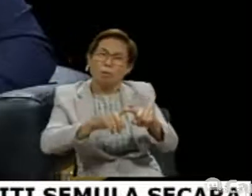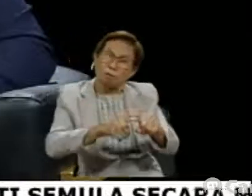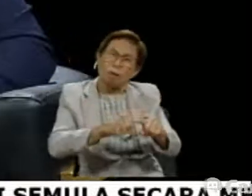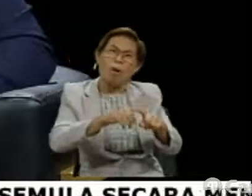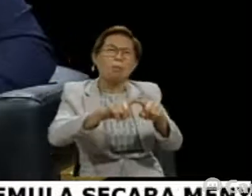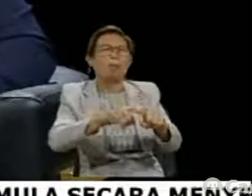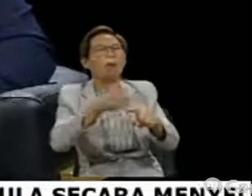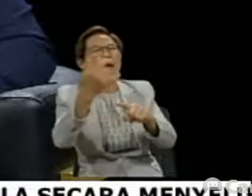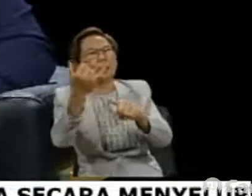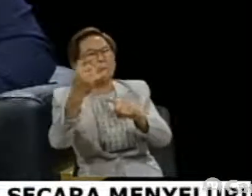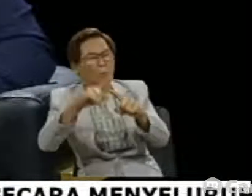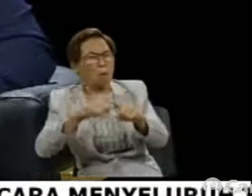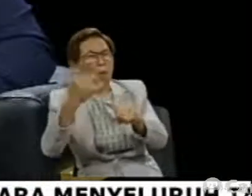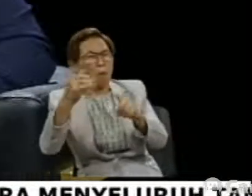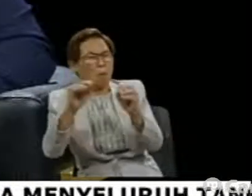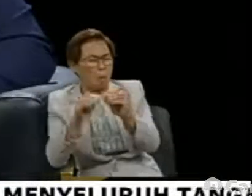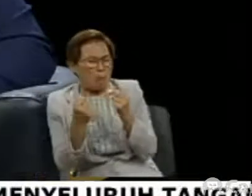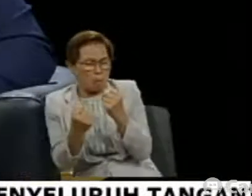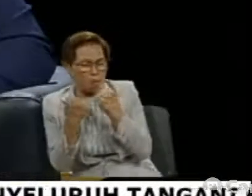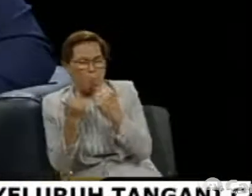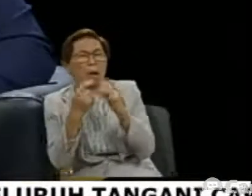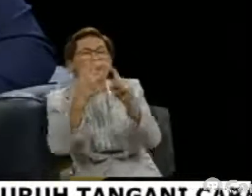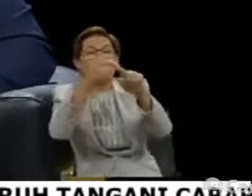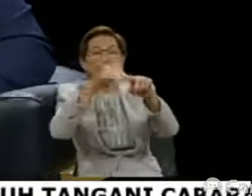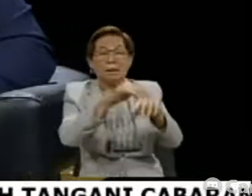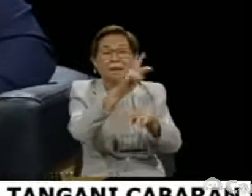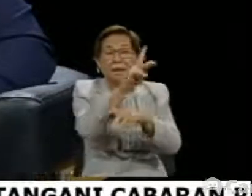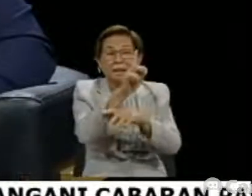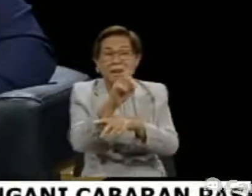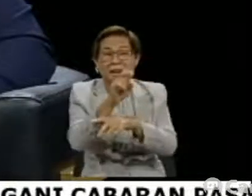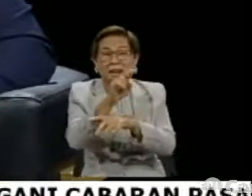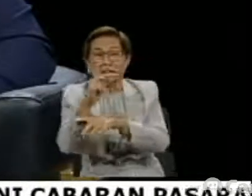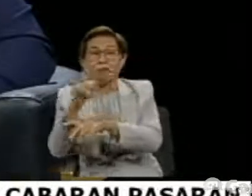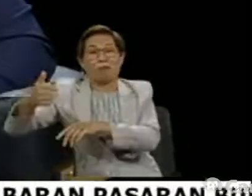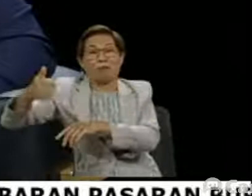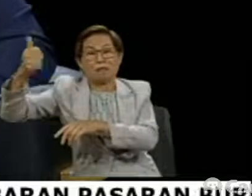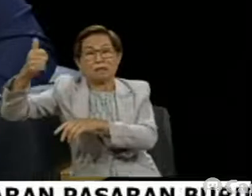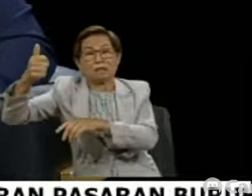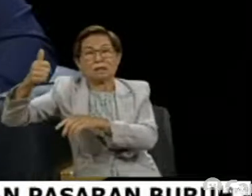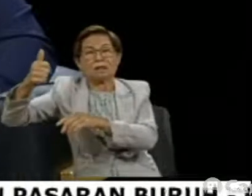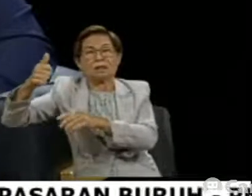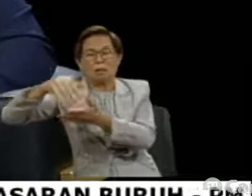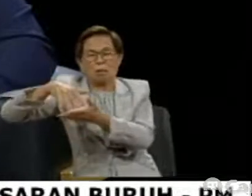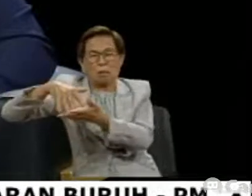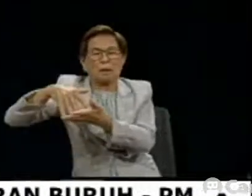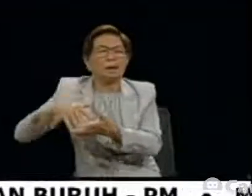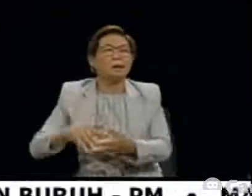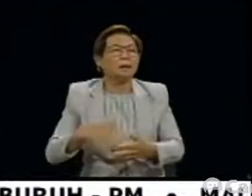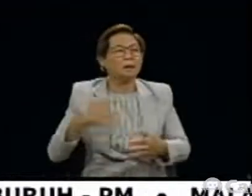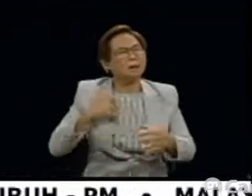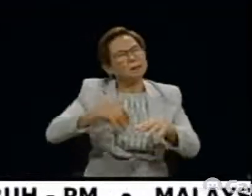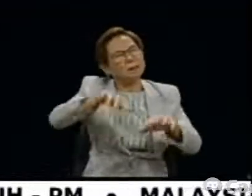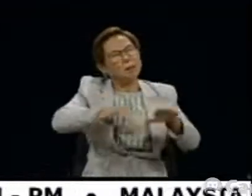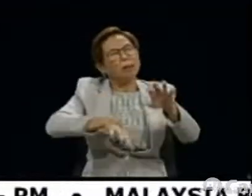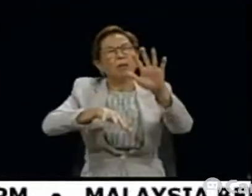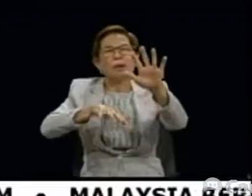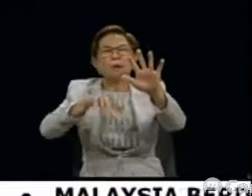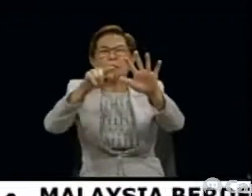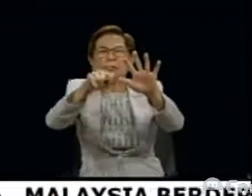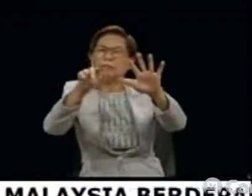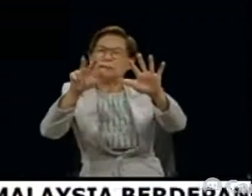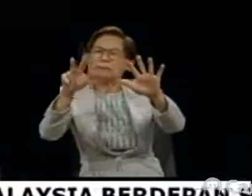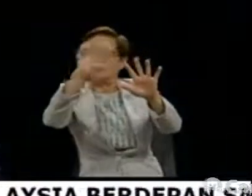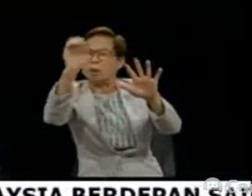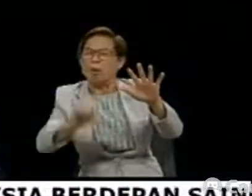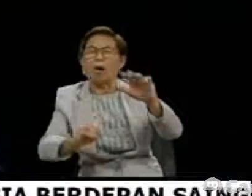pun lebih Kokoh lagi selanjutnya peda evitamala jadi kemunculan kita masih lagi daftar 5 bukan tiga dan 64 GB